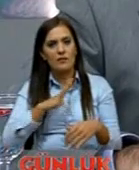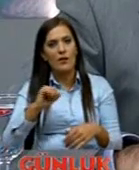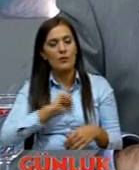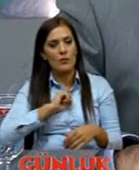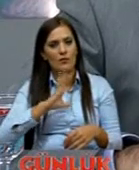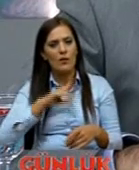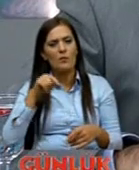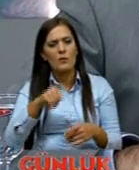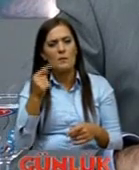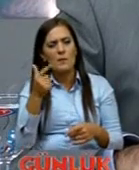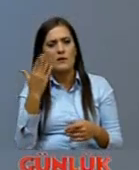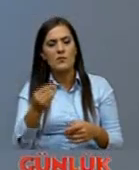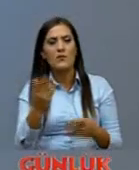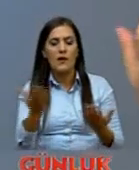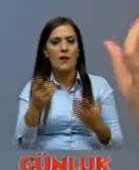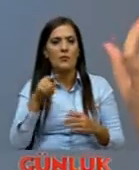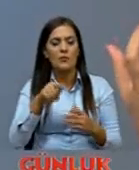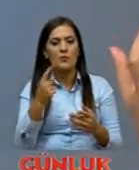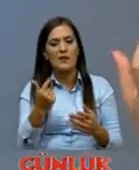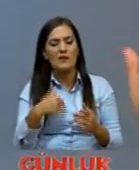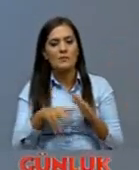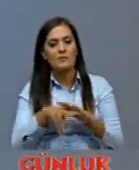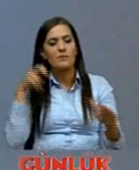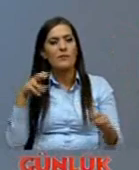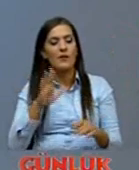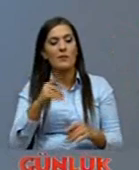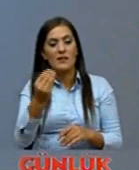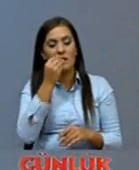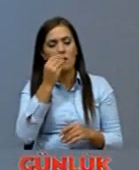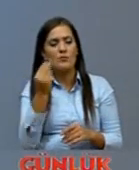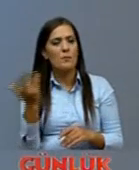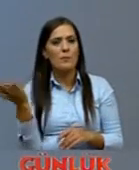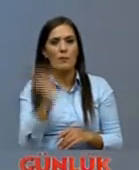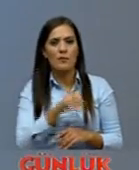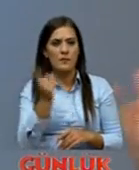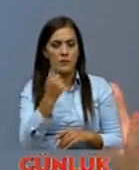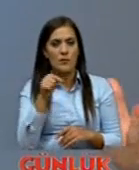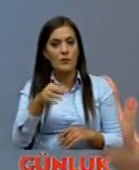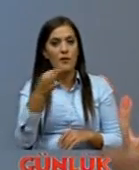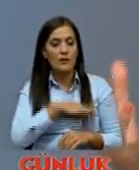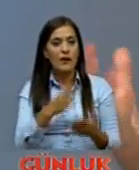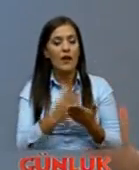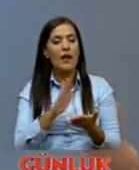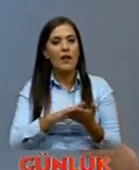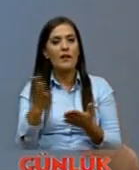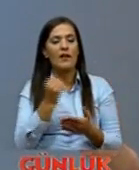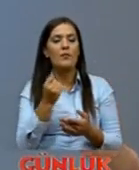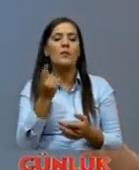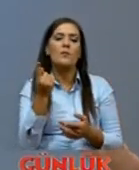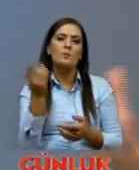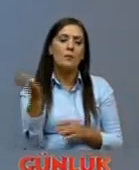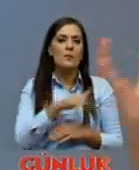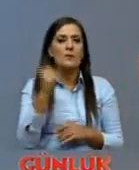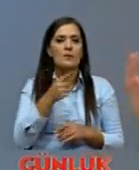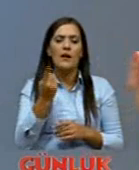Öyle değil mi? Bundan biraz olsun, biraz değil herhalde, arınmak lazım. Yani bu gıda bambaşka bir şey. Bundan kar elde etmek de bambaşka bir